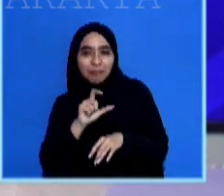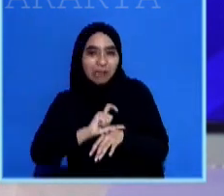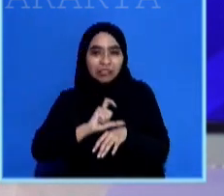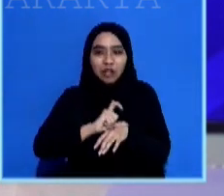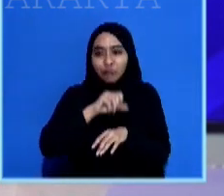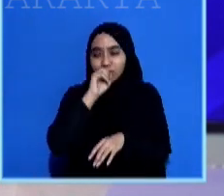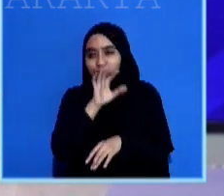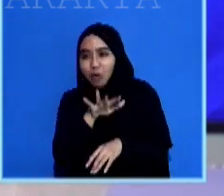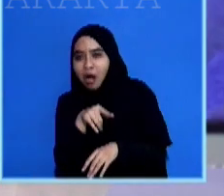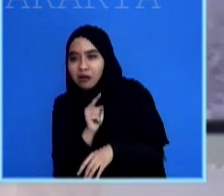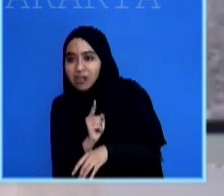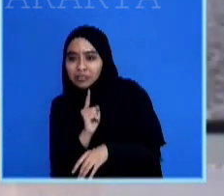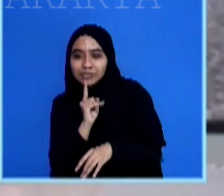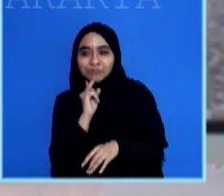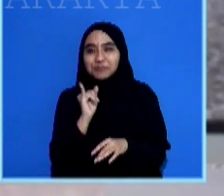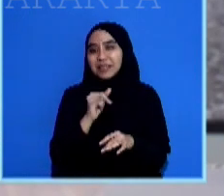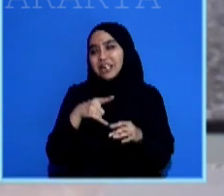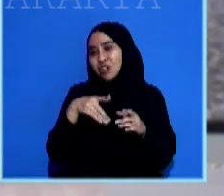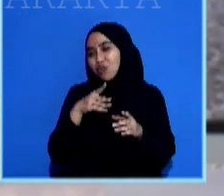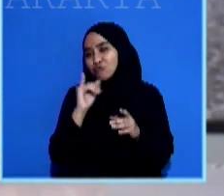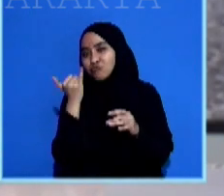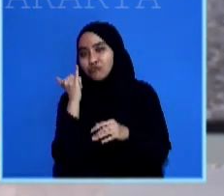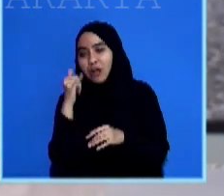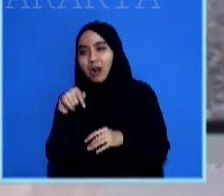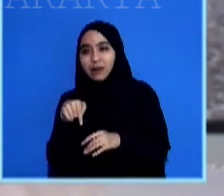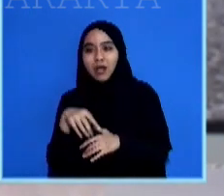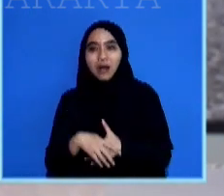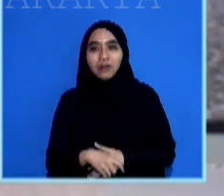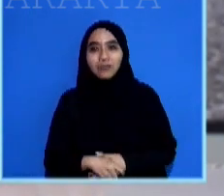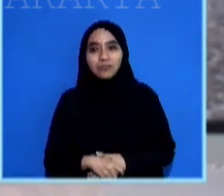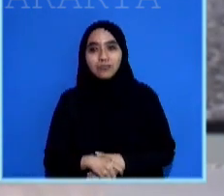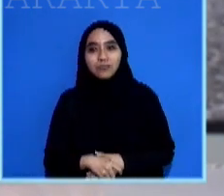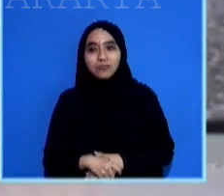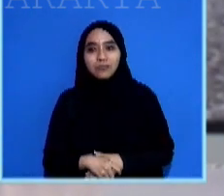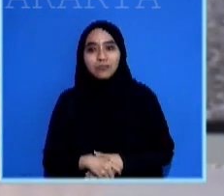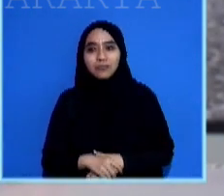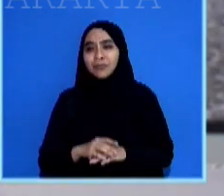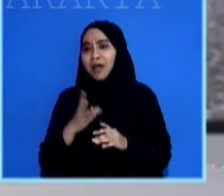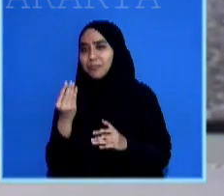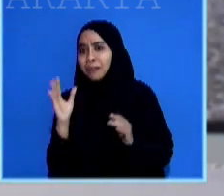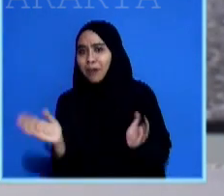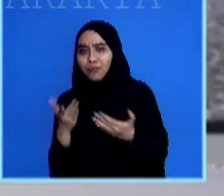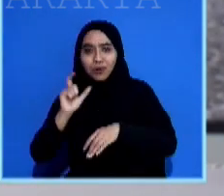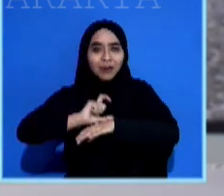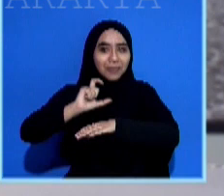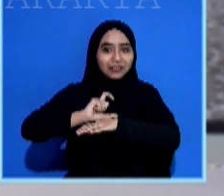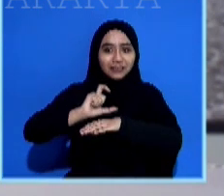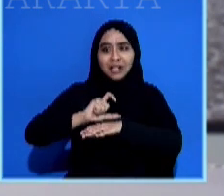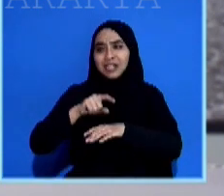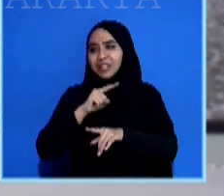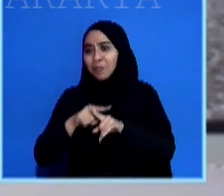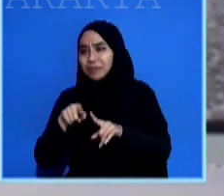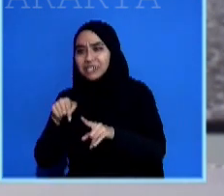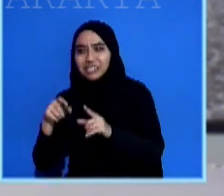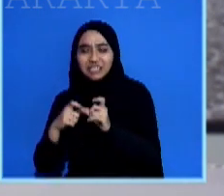terdapat di bumi binango nah Meskipun tidak diketahui pasti kapan pembangunannya namun masjid ini Diak ini dibangun oleh Sri